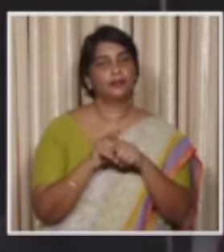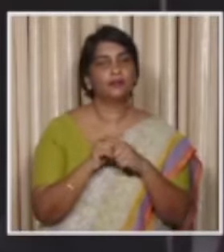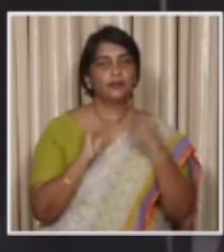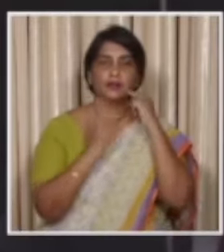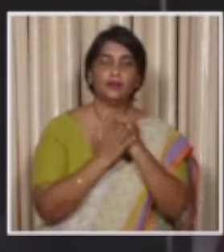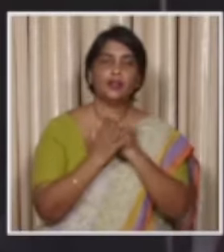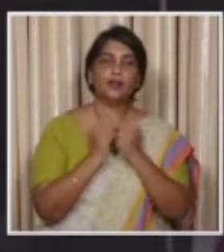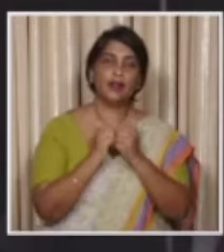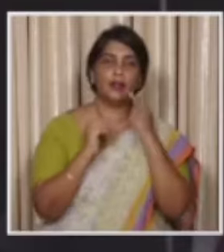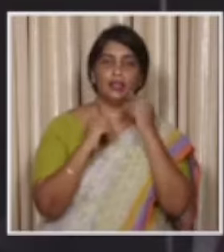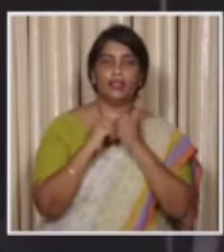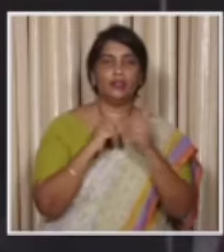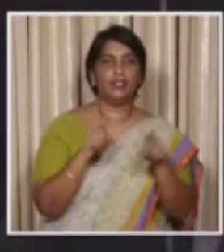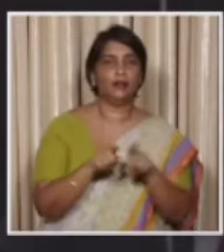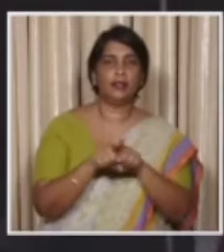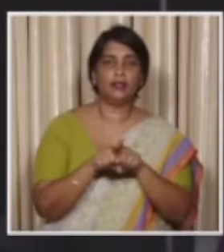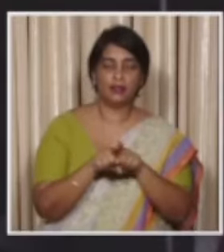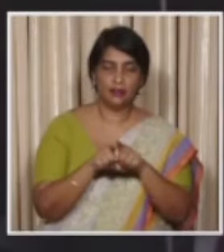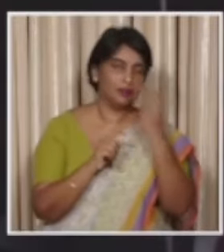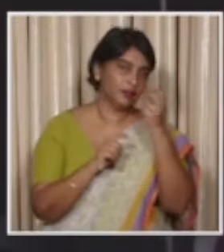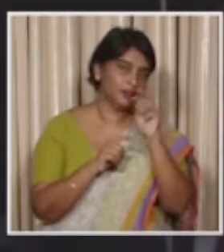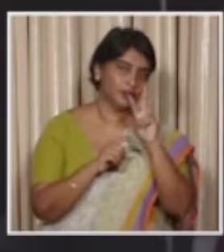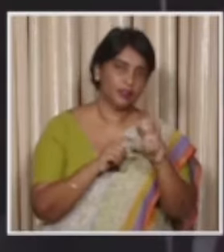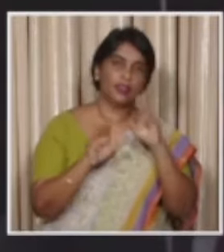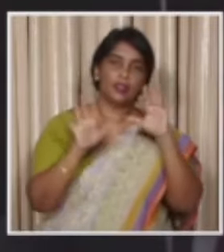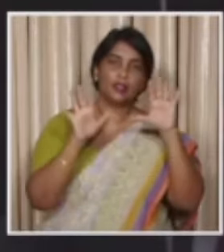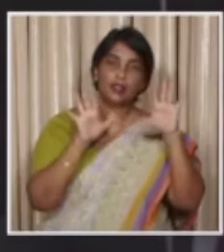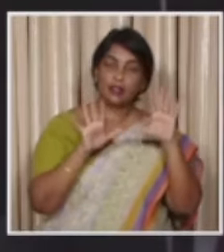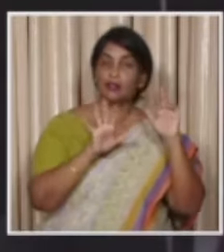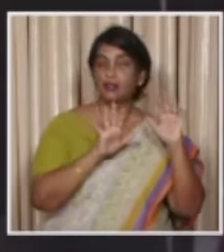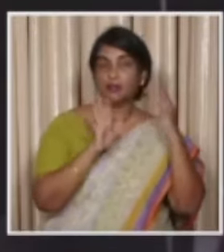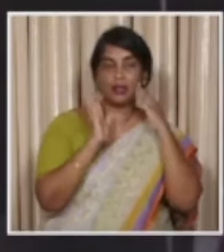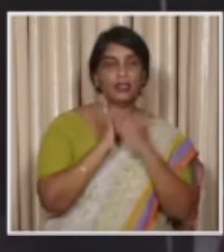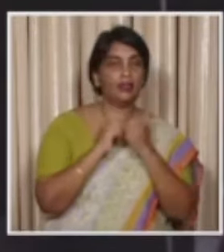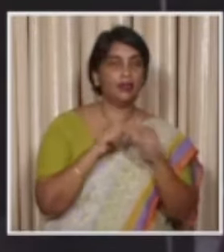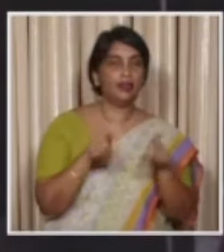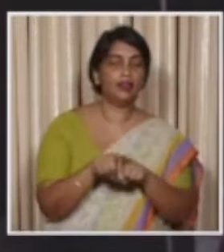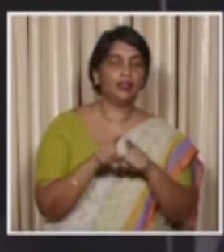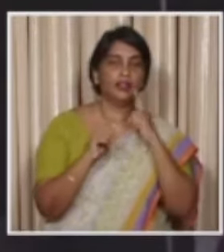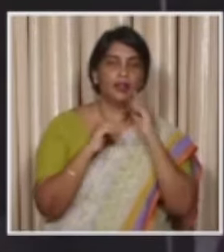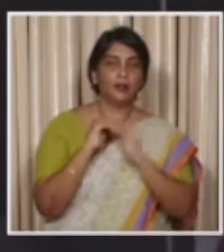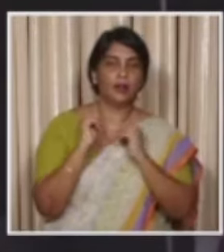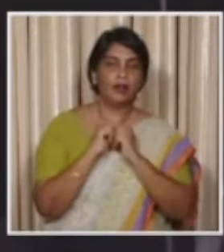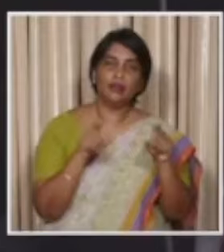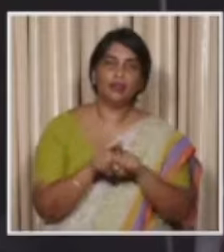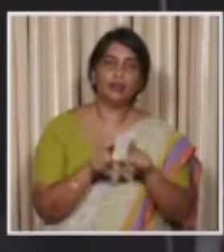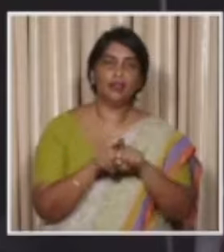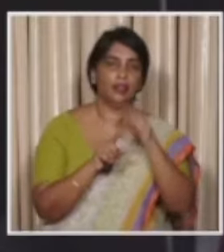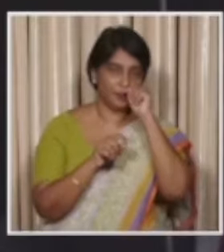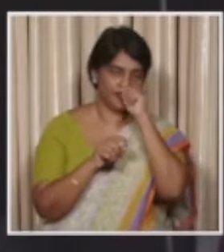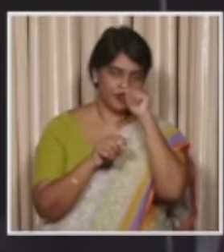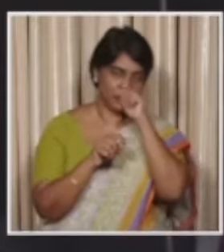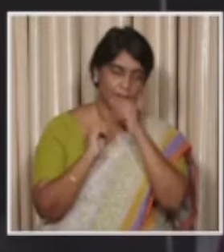තියෙනවා ප්‍රාදේශීය ලේකම්වරයා 2023 10 මාසේ 9 වෙනිදා. නමුත් ප්‍රාදේශීය ලේකම්වරයා මේක යොමු කරාට SLRDC